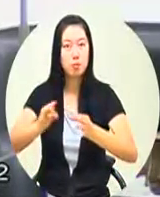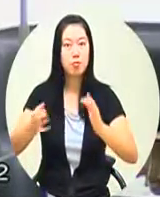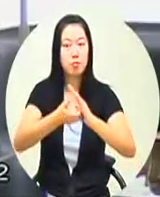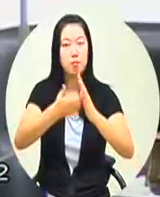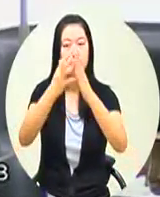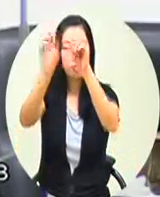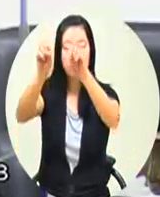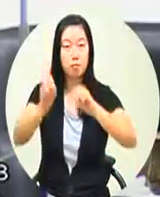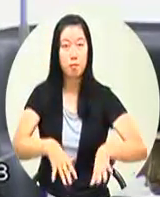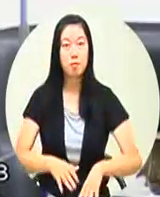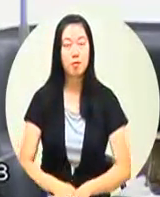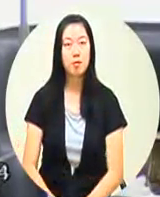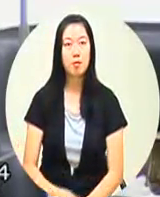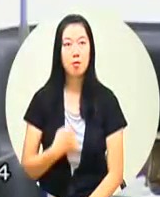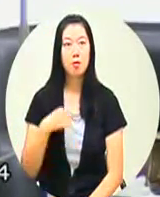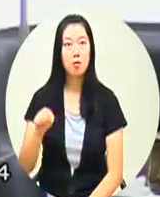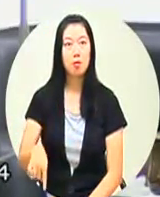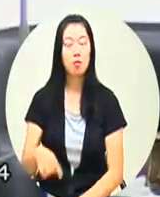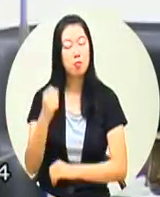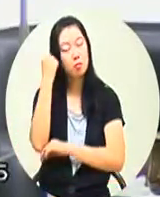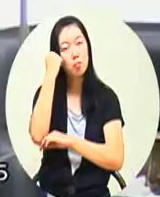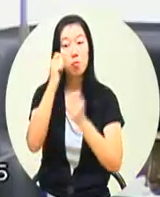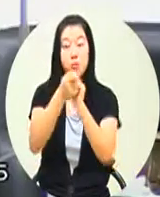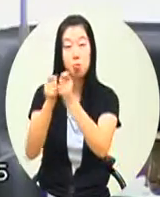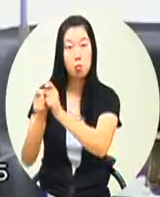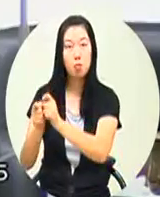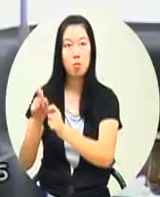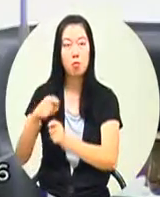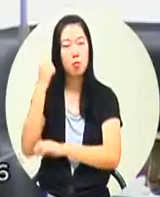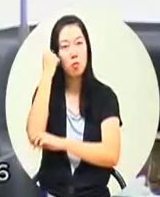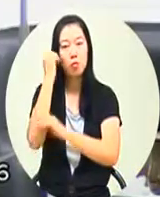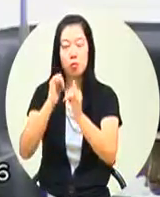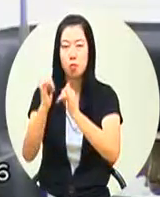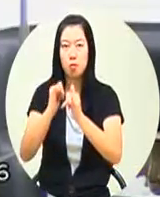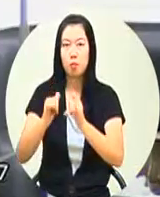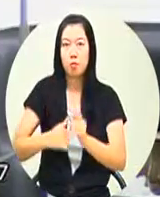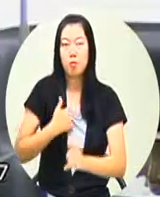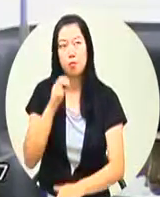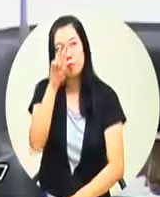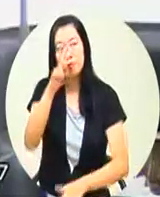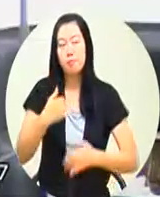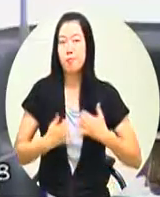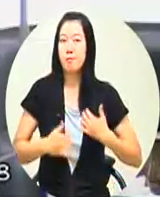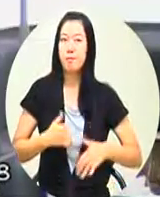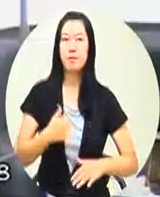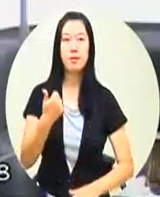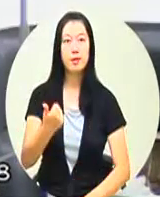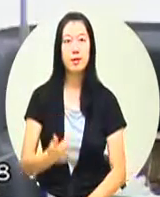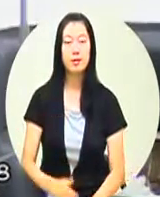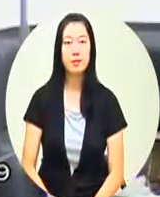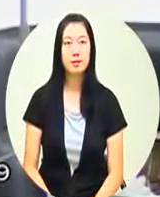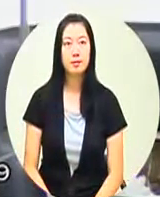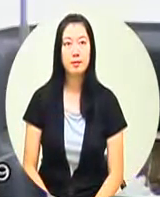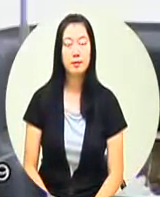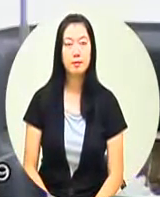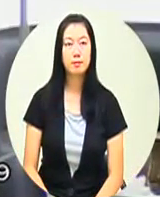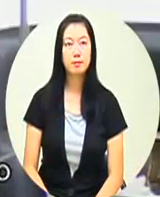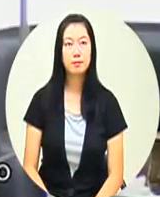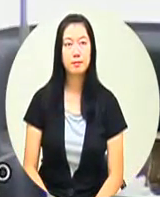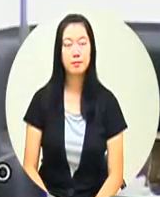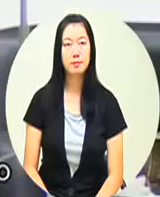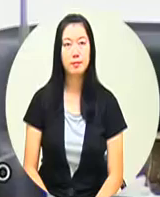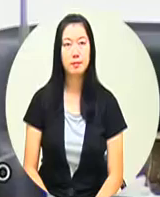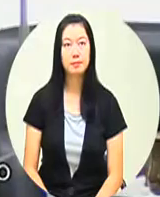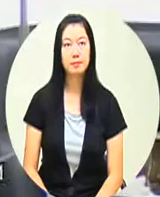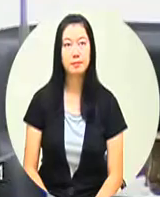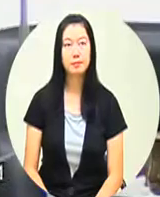感觉阮在地这的居民真的都很乐见哦，来打通这个石泉路了。啊，当然，阮